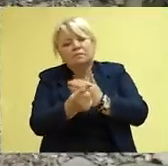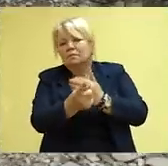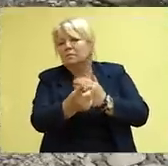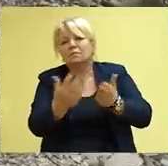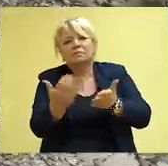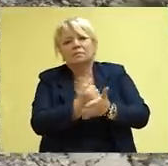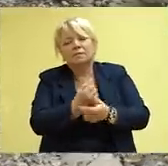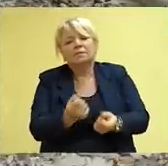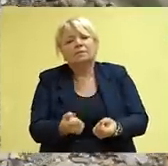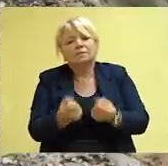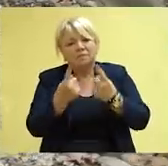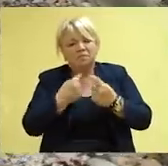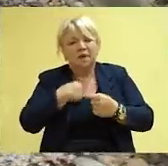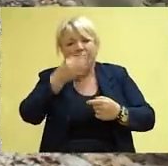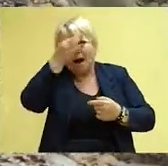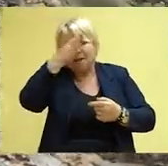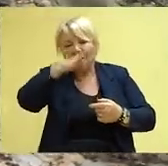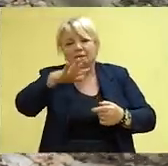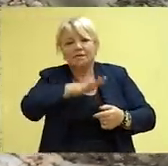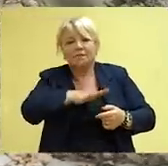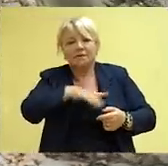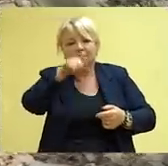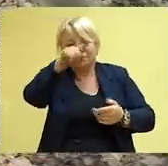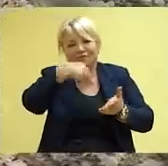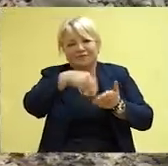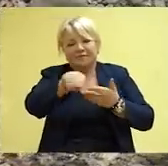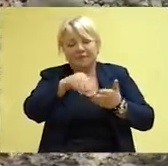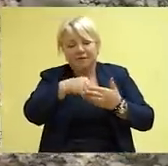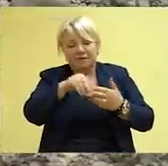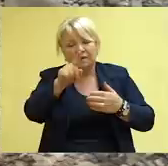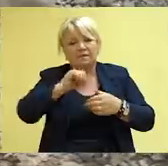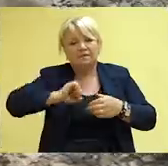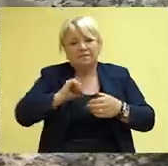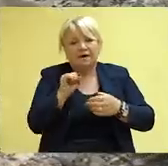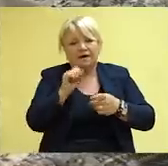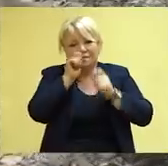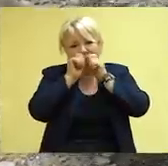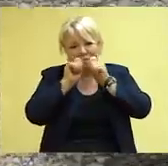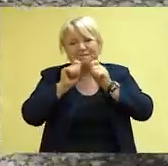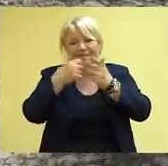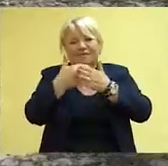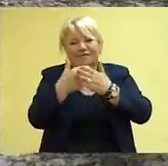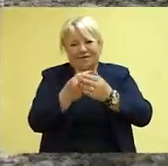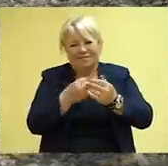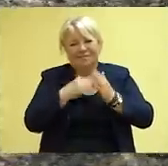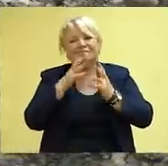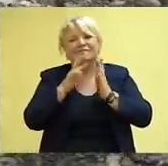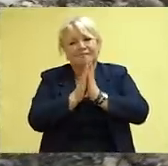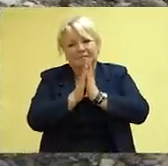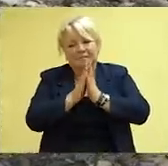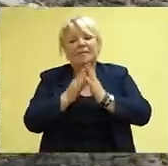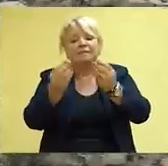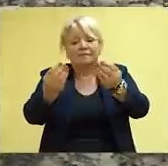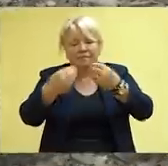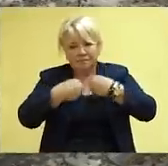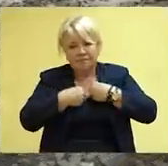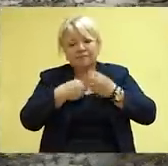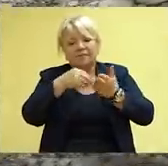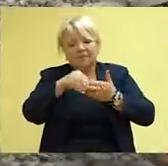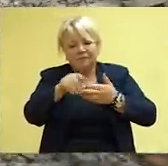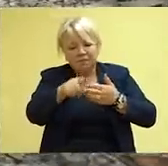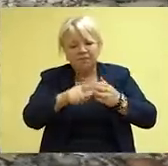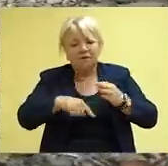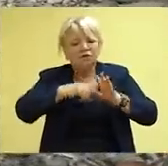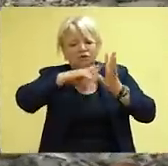როგორი თემა? დისკები აფრიკაში ვიყიდე ჩვენ ძალიან მაგარმა ძმაკაცმა დაგვითმო. და ფაქტიურად ამ მანქანაზე რაც არის